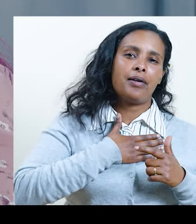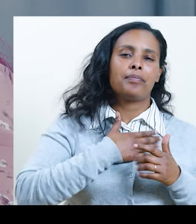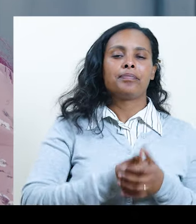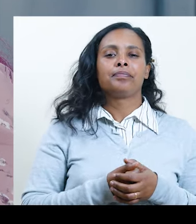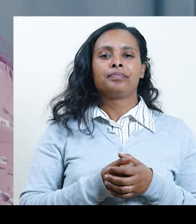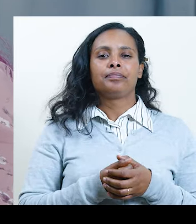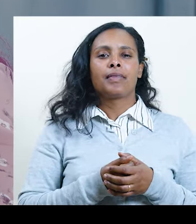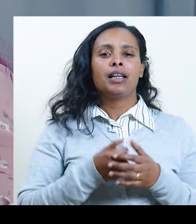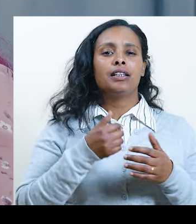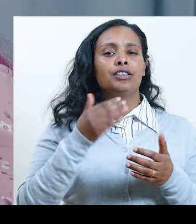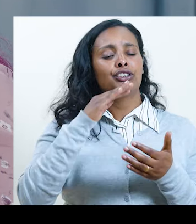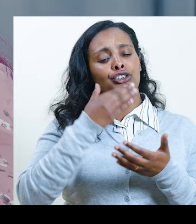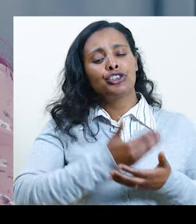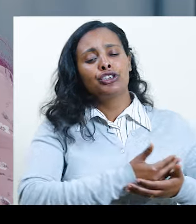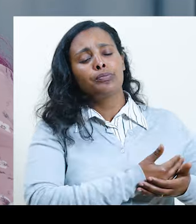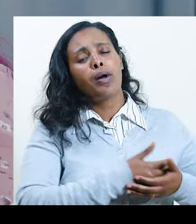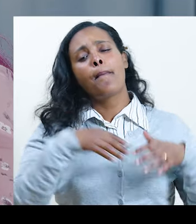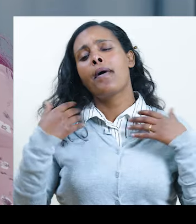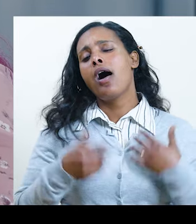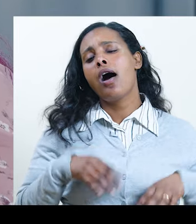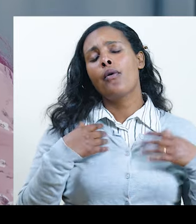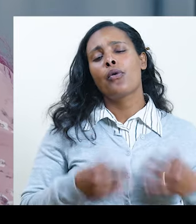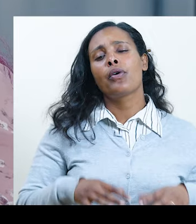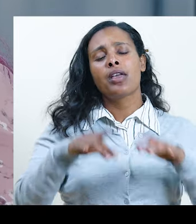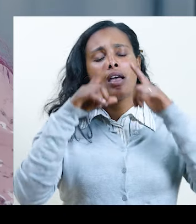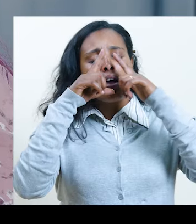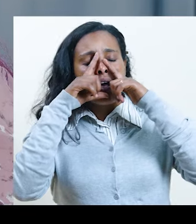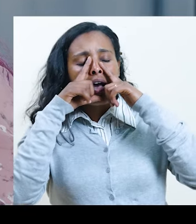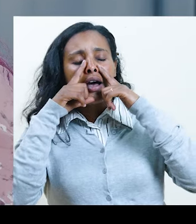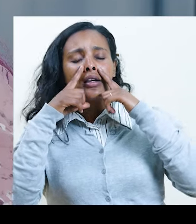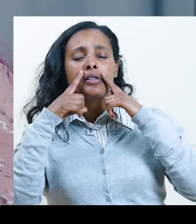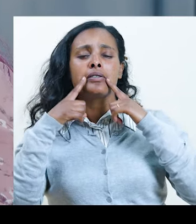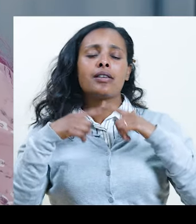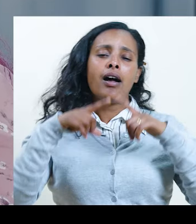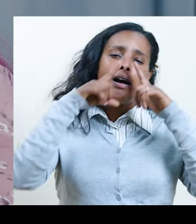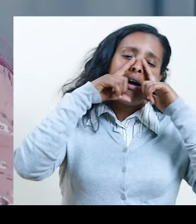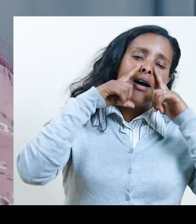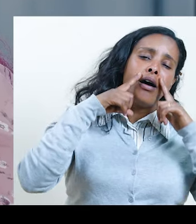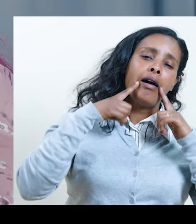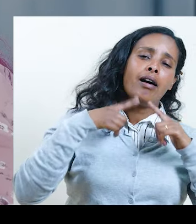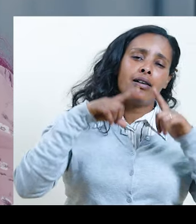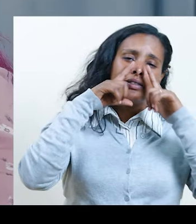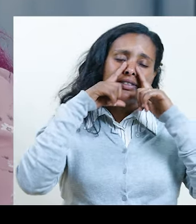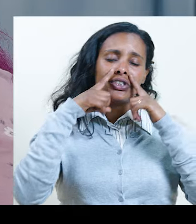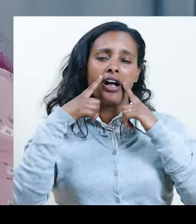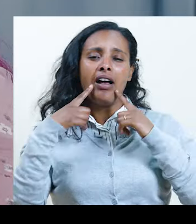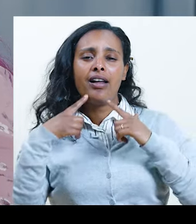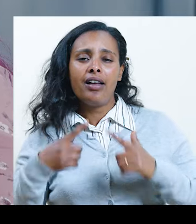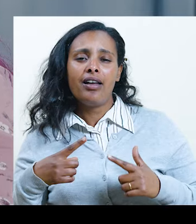በእንባዬ እንደ ልጅ ባባሁኝ አልቅሻ